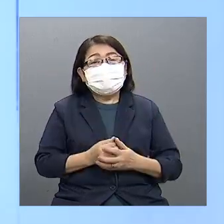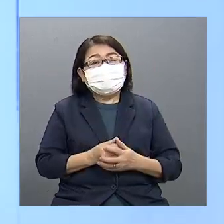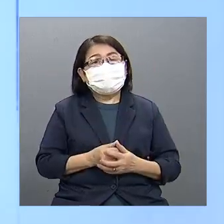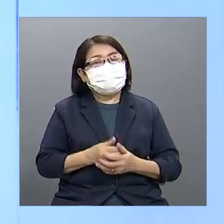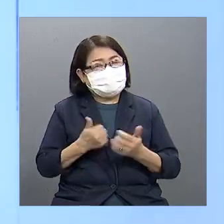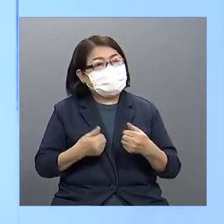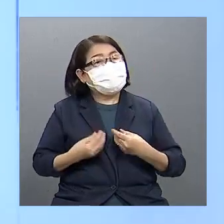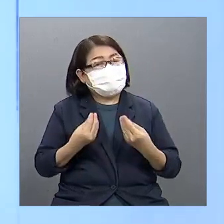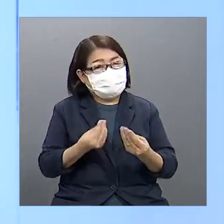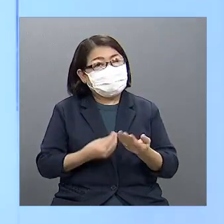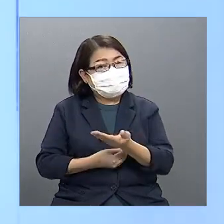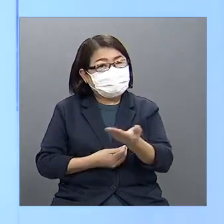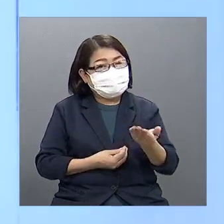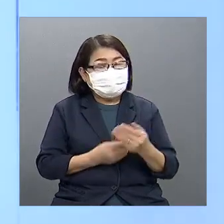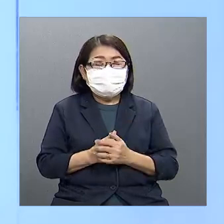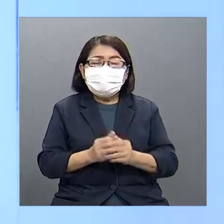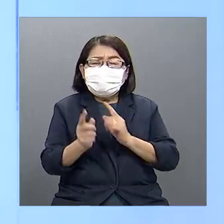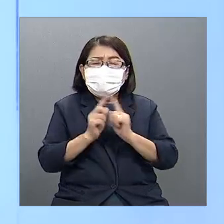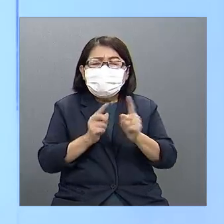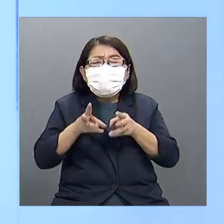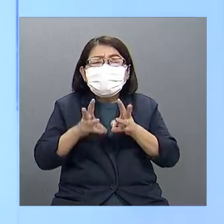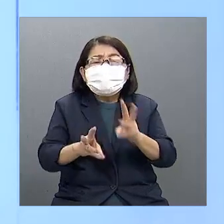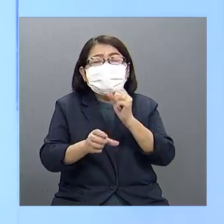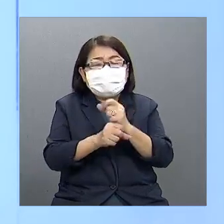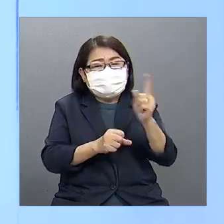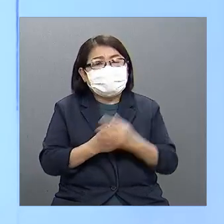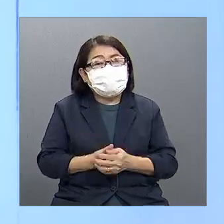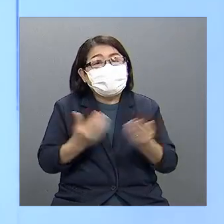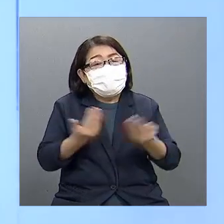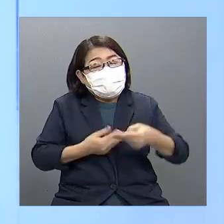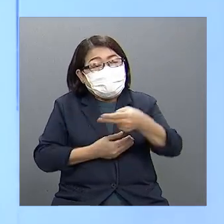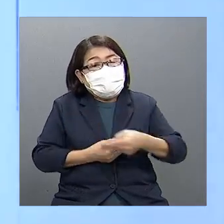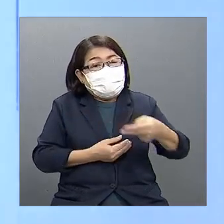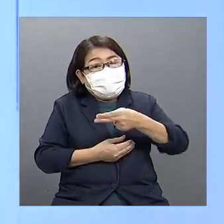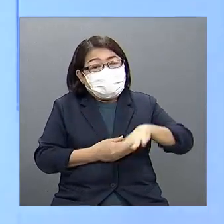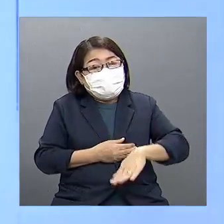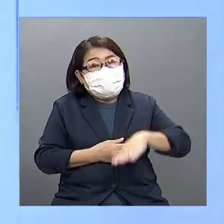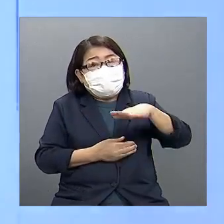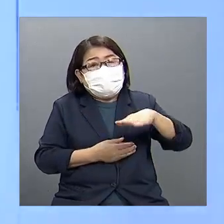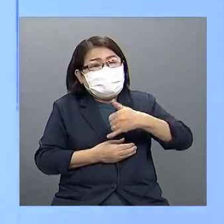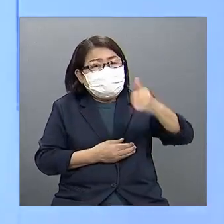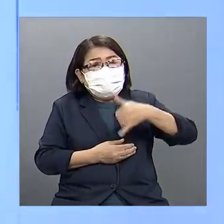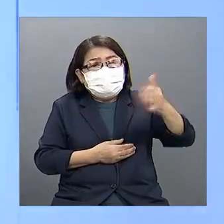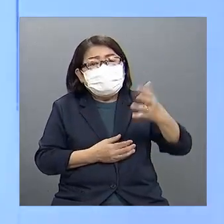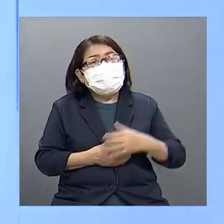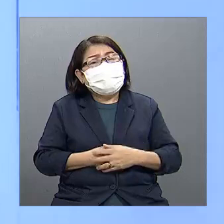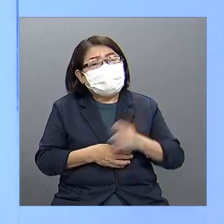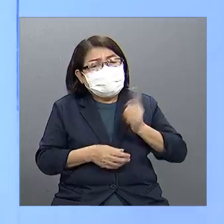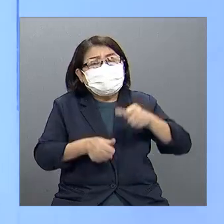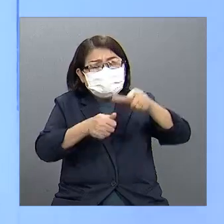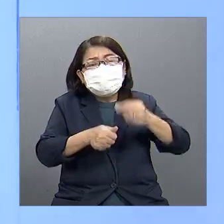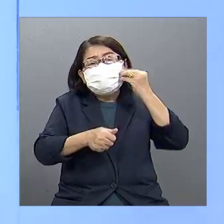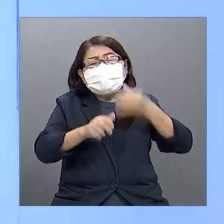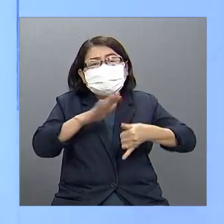มาร่วมพูดคุยกันถึงวิธีการดูแลเด็กๆที่เขาต้องเติบโตมาในยุคของบังเกอร์เบบี้นั่นเองค่ะและเช้